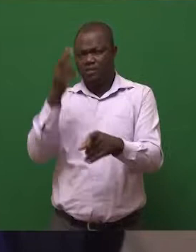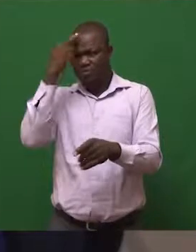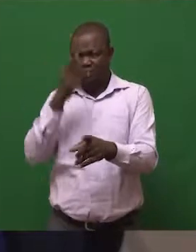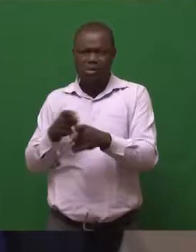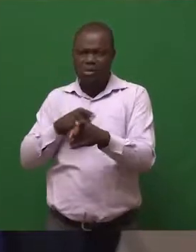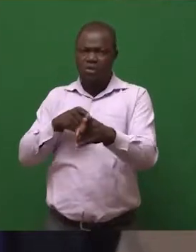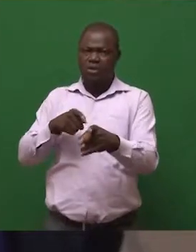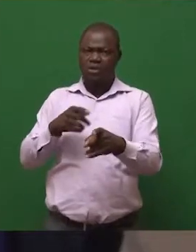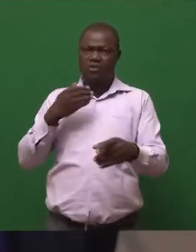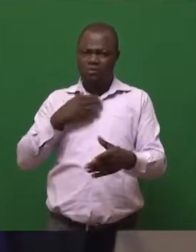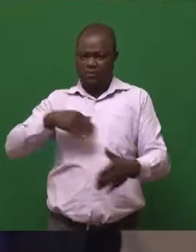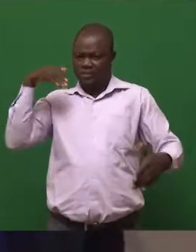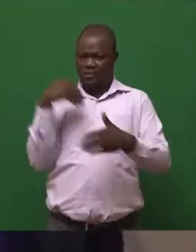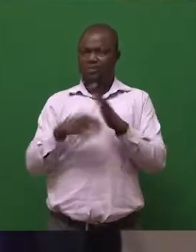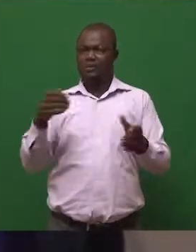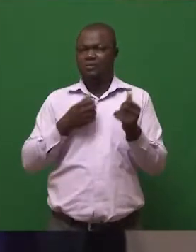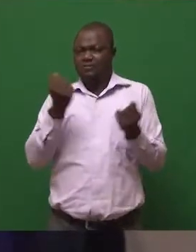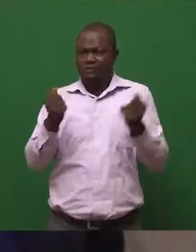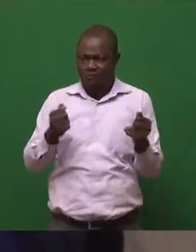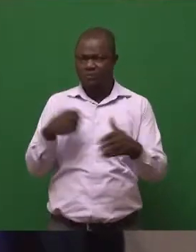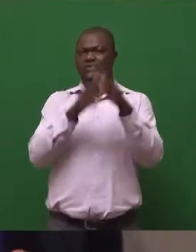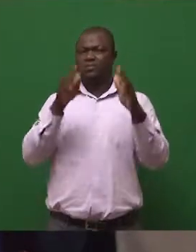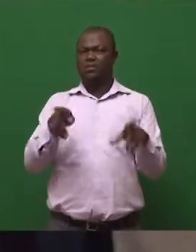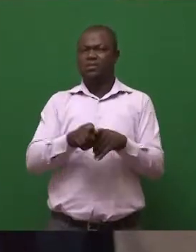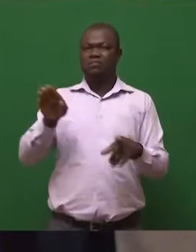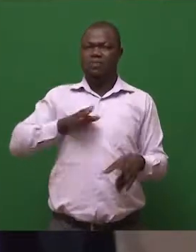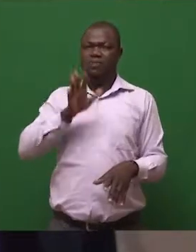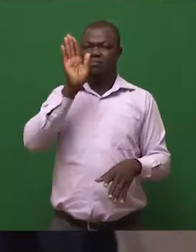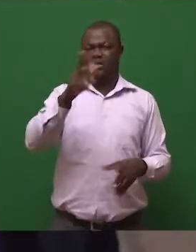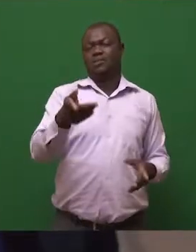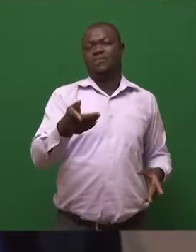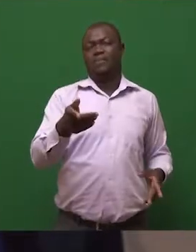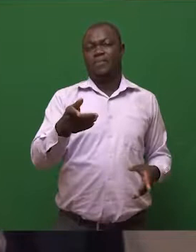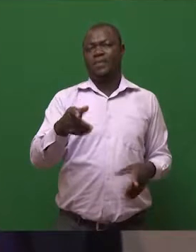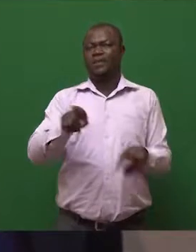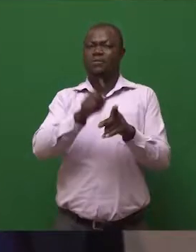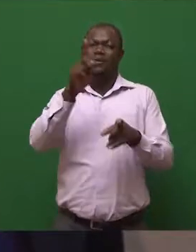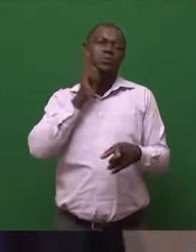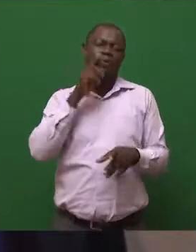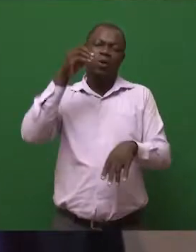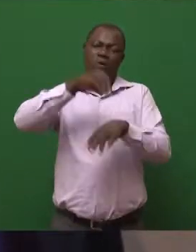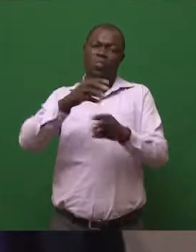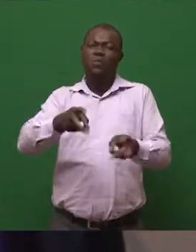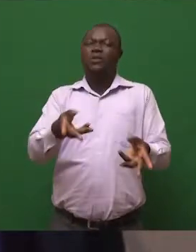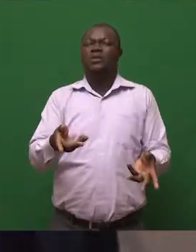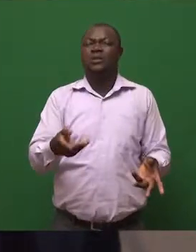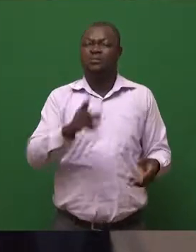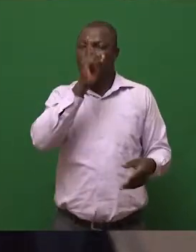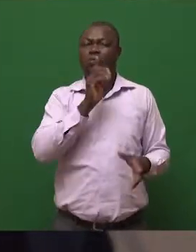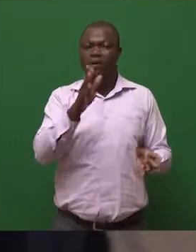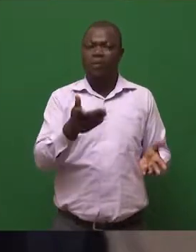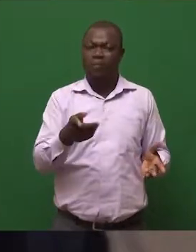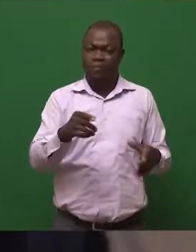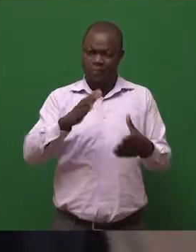ta kuputitswa nemapurisa tikaona mapurisa takungosimuka kunyange imimi muri pai muri pamusuo saka dzimwe